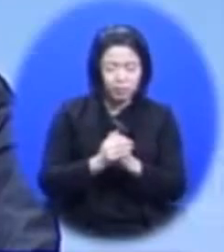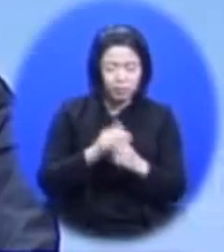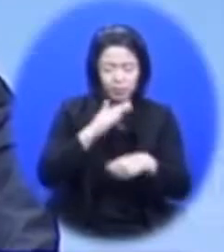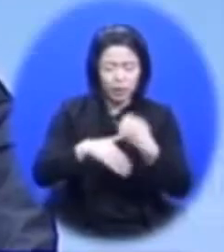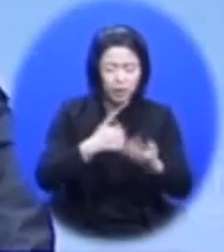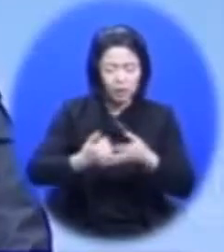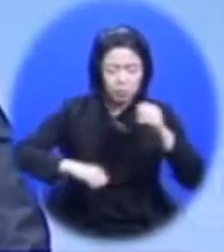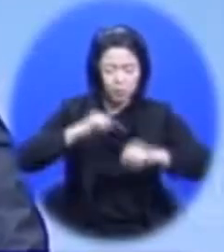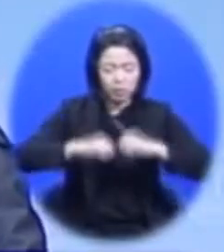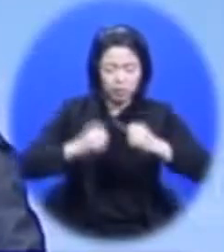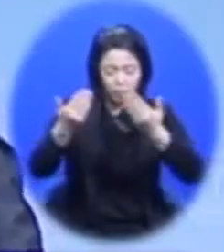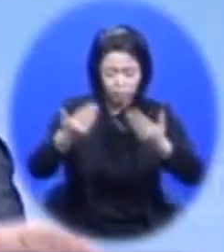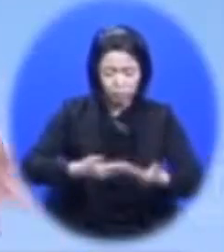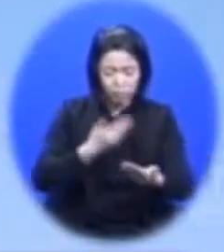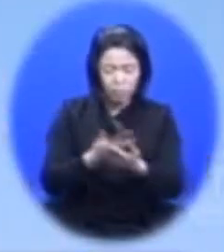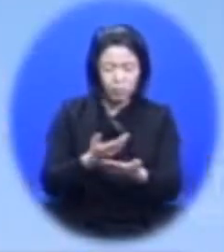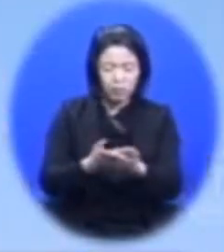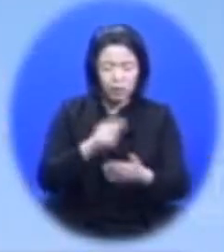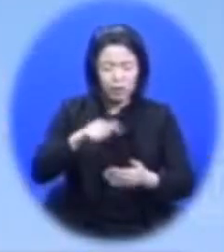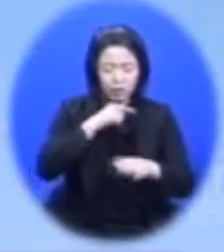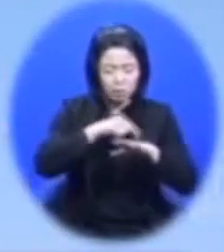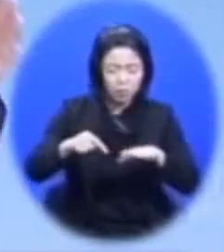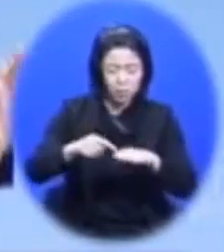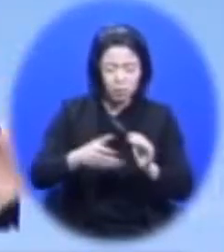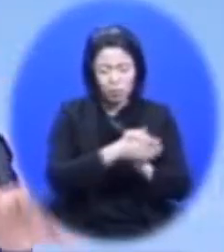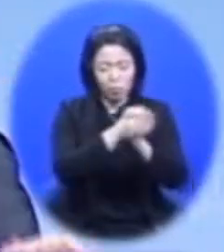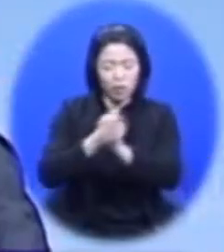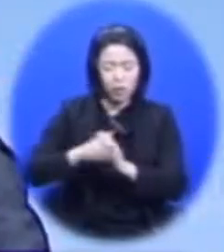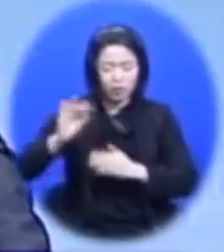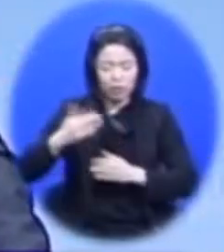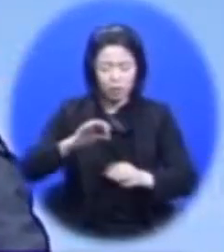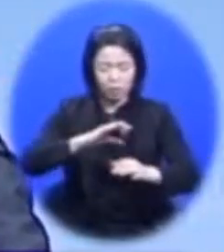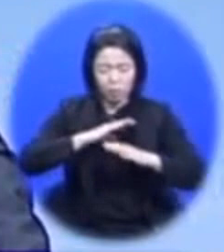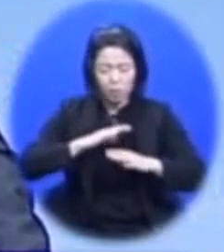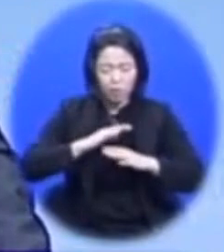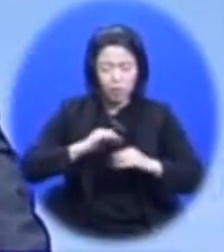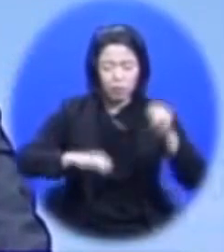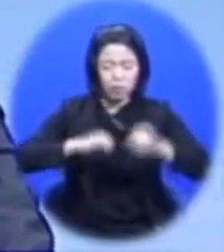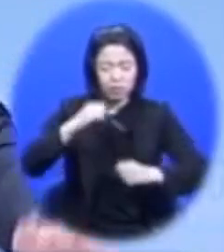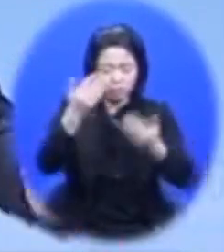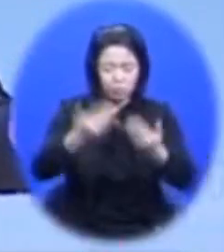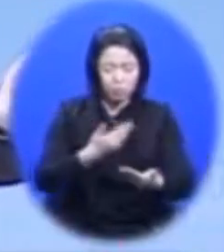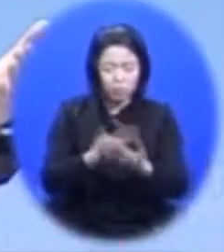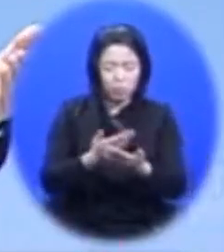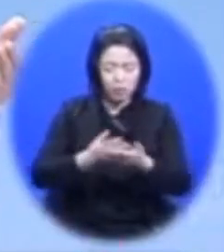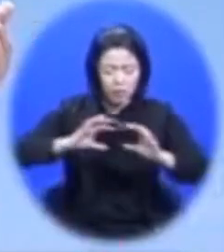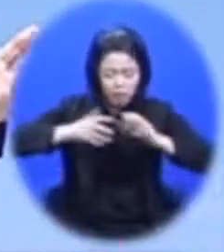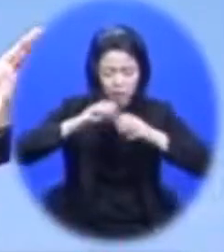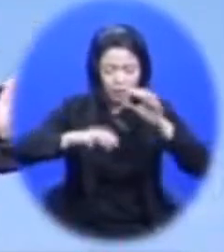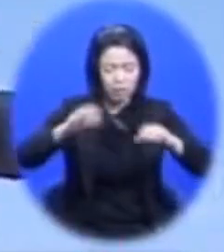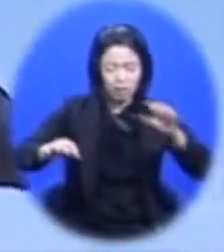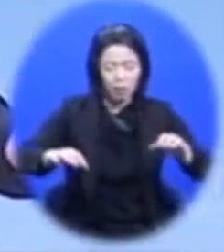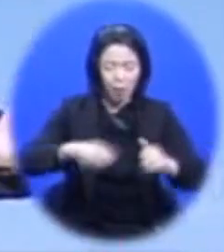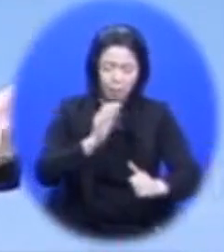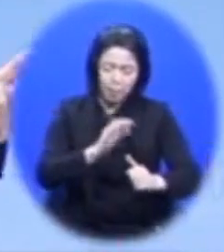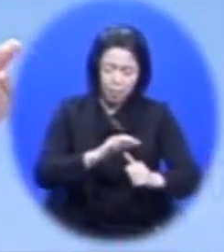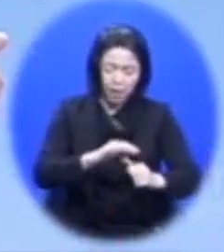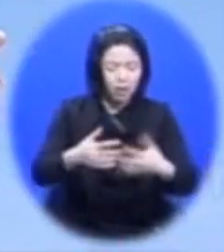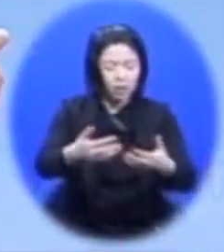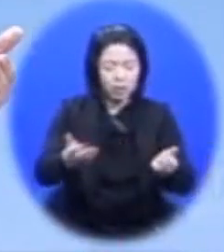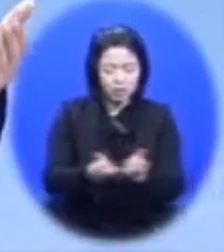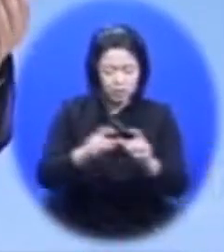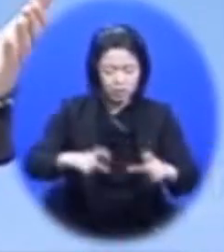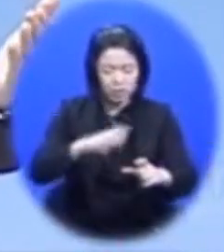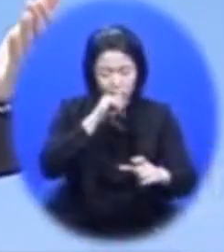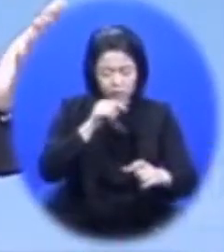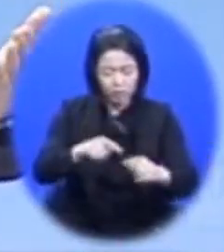하나님의 역사를 주소서. 이 민족이 화해되는 놀라운 역사도 주소서. 세계 열방에 특히 핍박당하는 지역에 있는